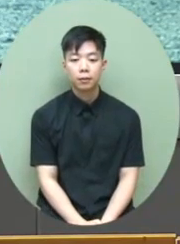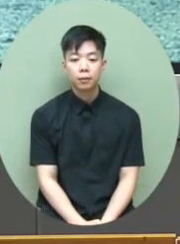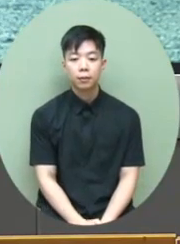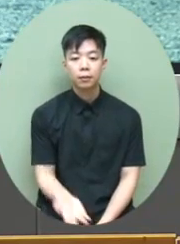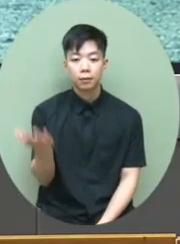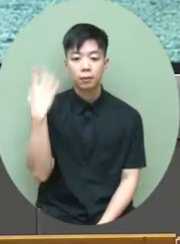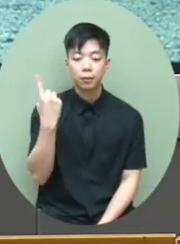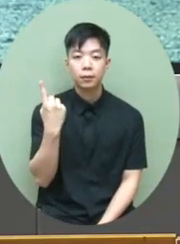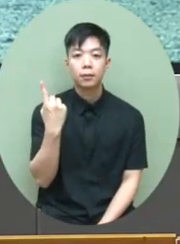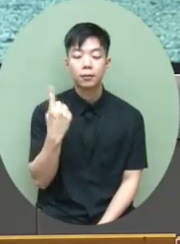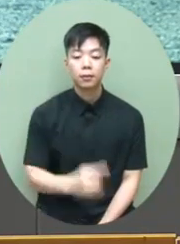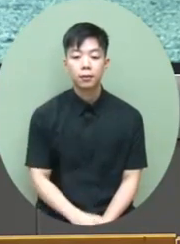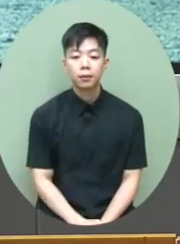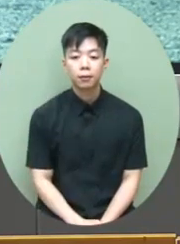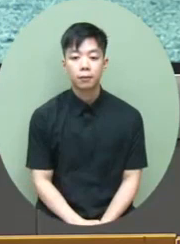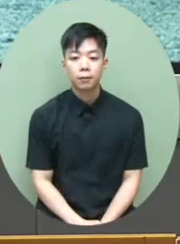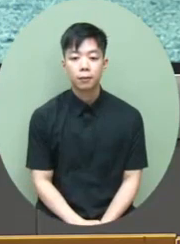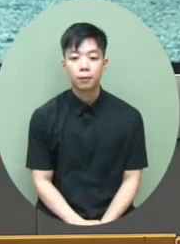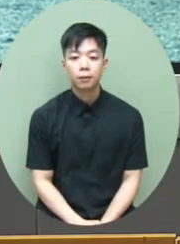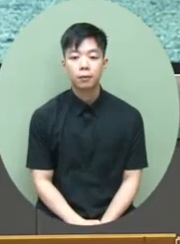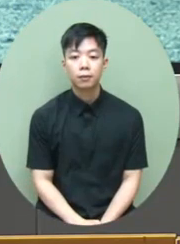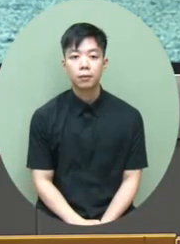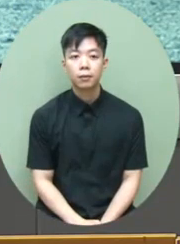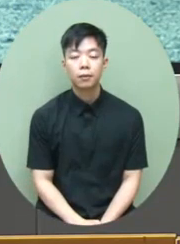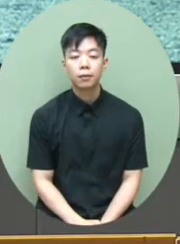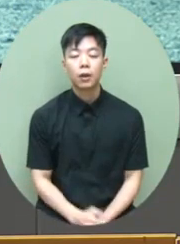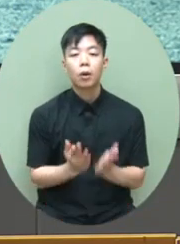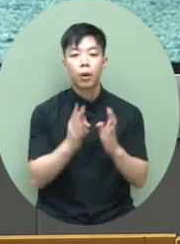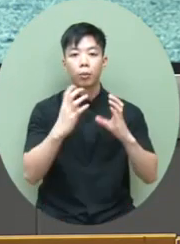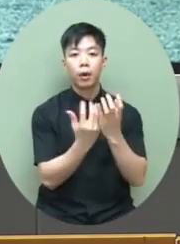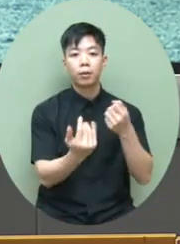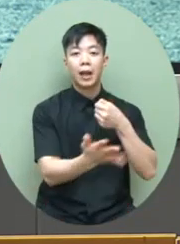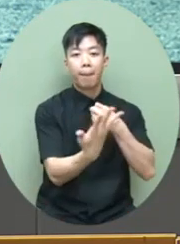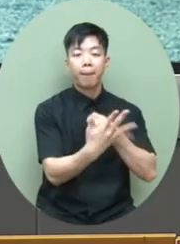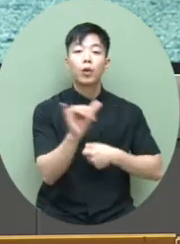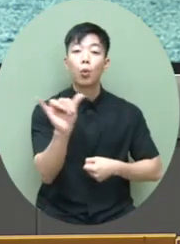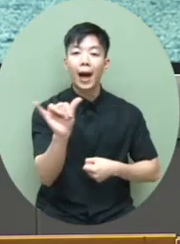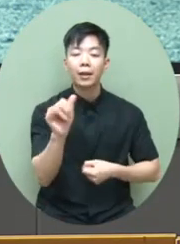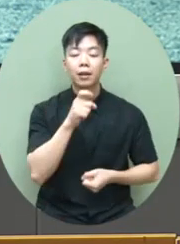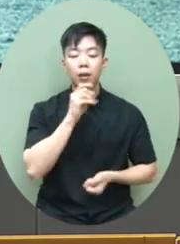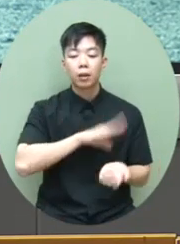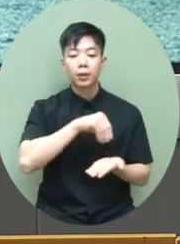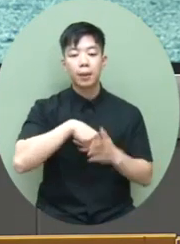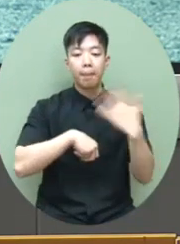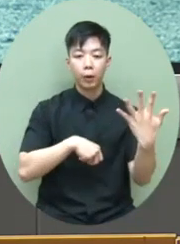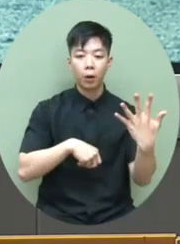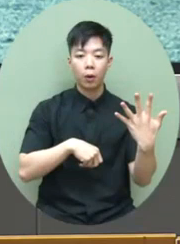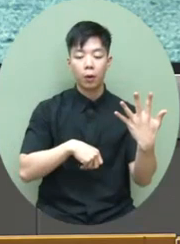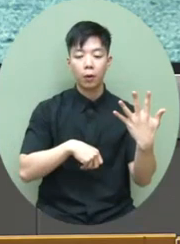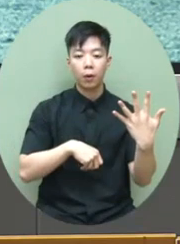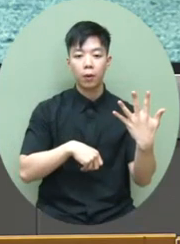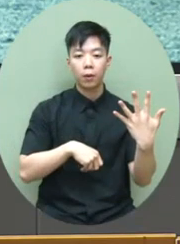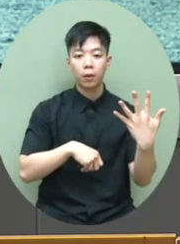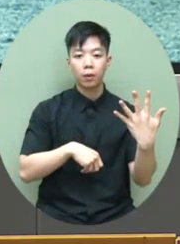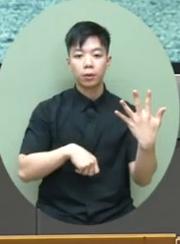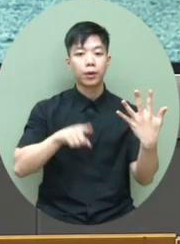昨天呢就我們說有 5Y 有五個個案啦，跟著有一個就是另外一個